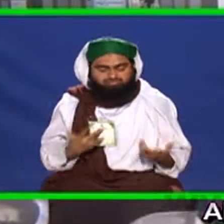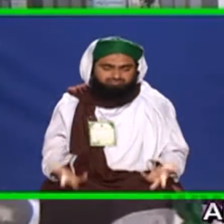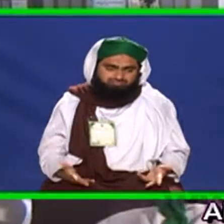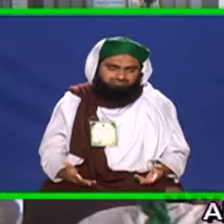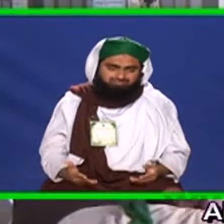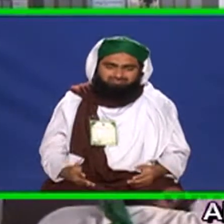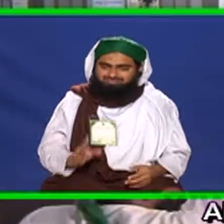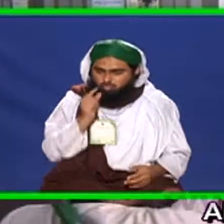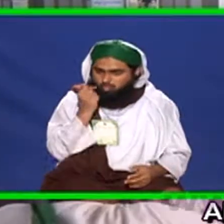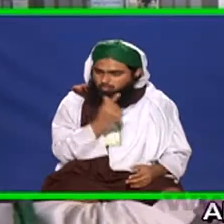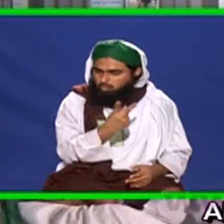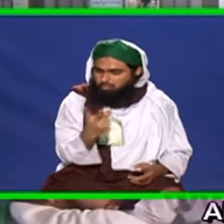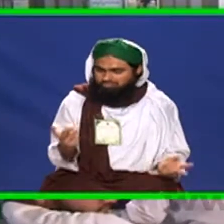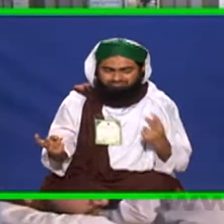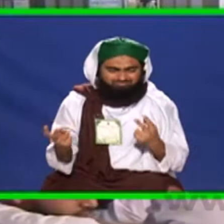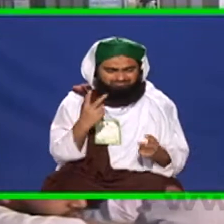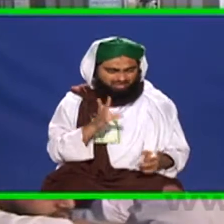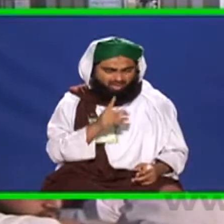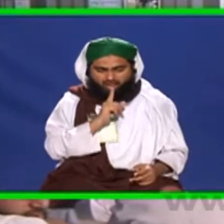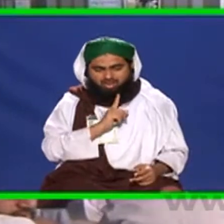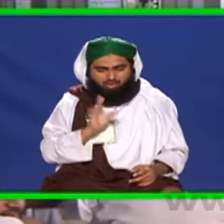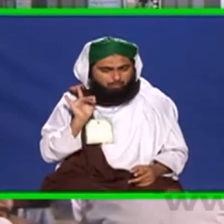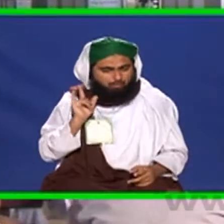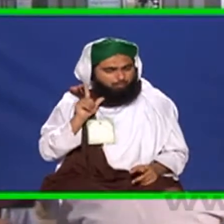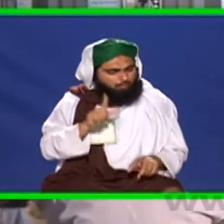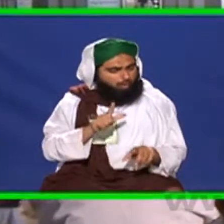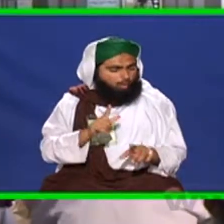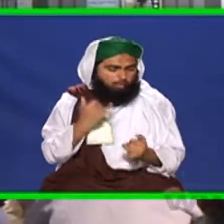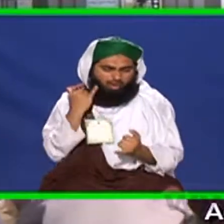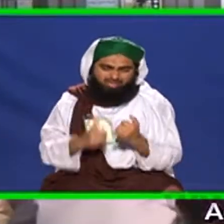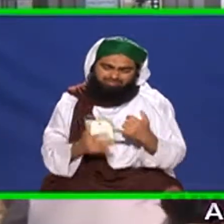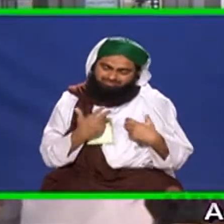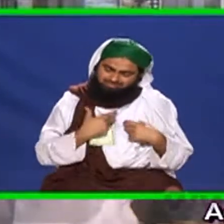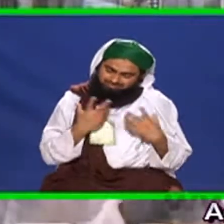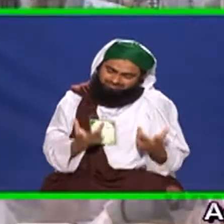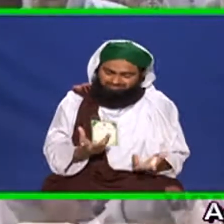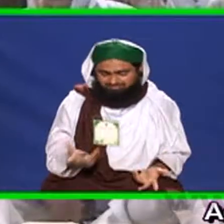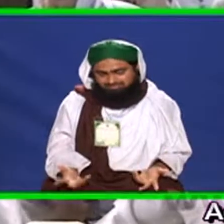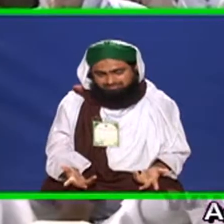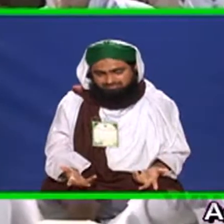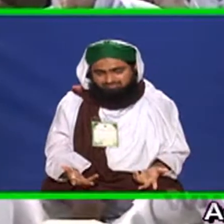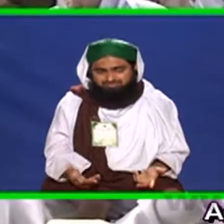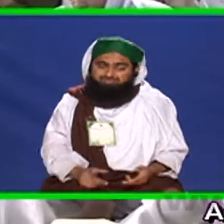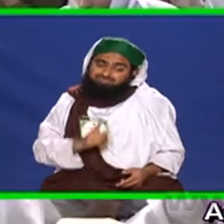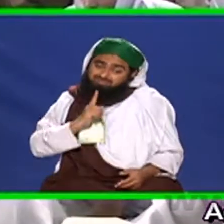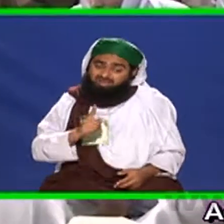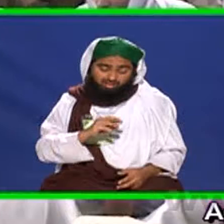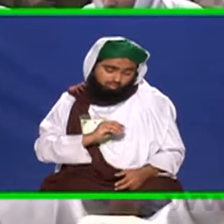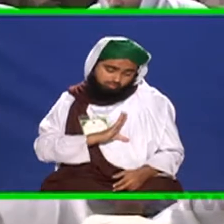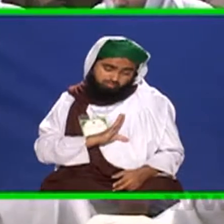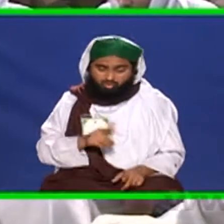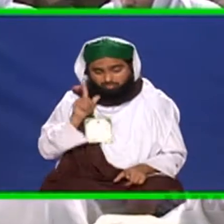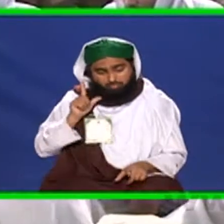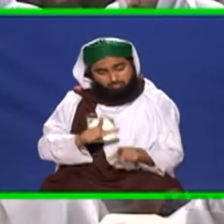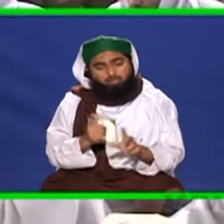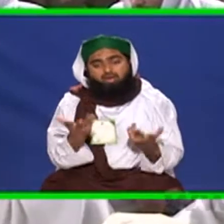इसलिए कि मुआशरे से वो शर्माते। तो मैं तो इसी मोहब्बत को खोखली कहूंगा। हकीकी मोहब्बत है कि महबूब की अदा पर मर मिट जाए, चाहे